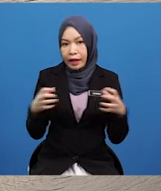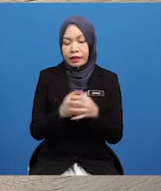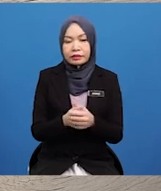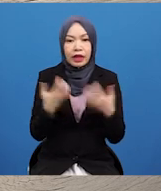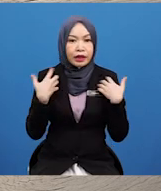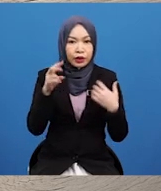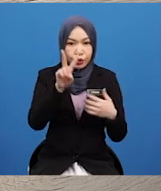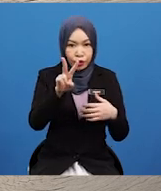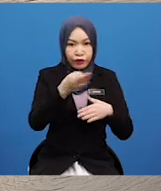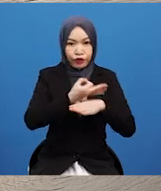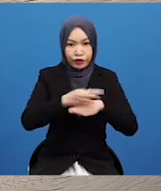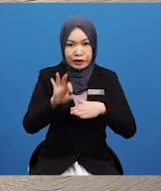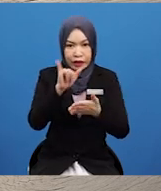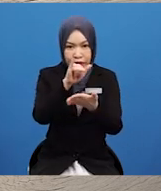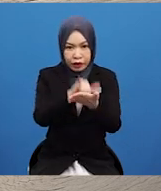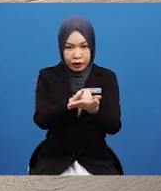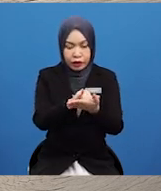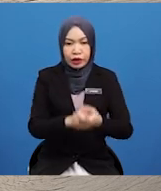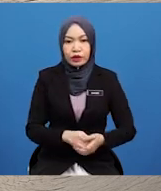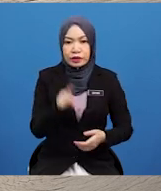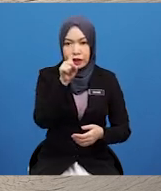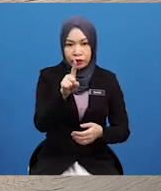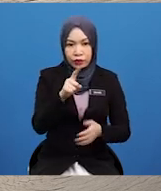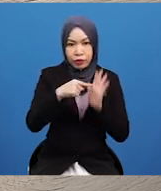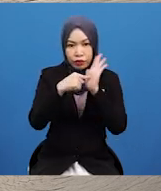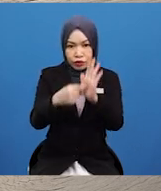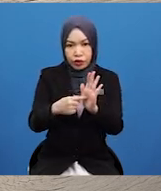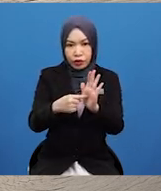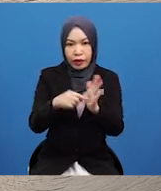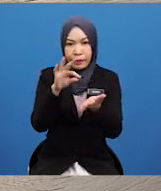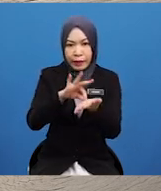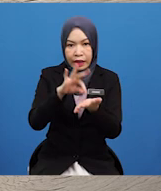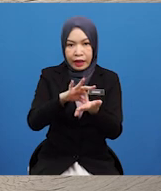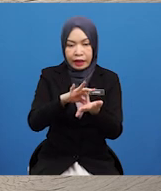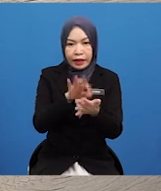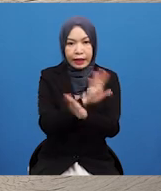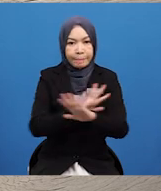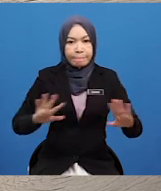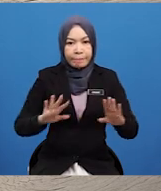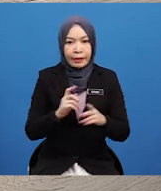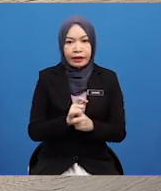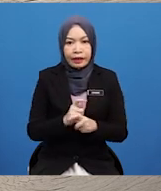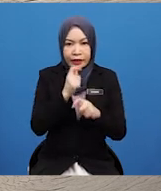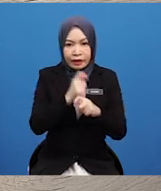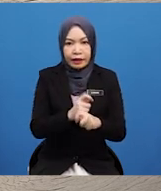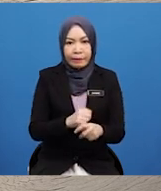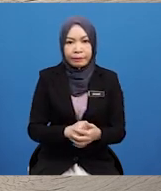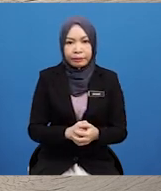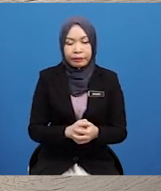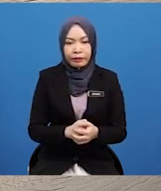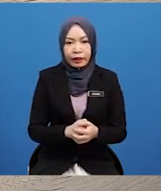fungsi, iaitu satu, menunjukkan bilangan yang tidak tentu atau konsep jamak.